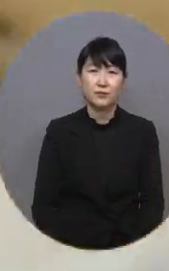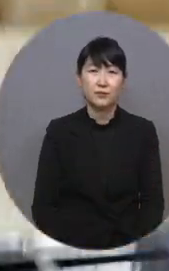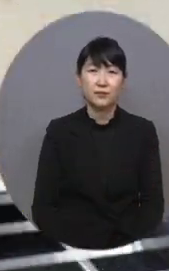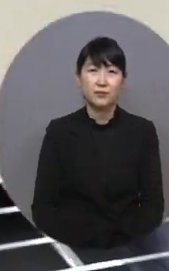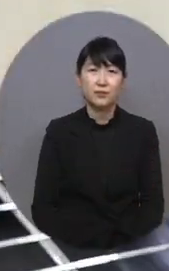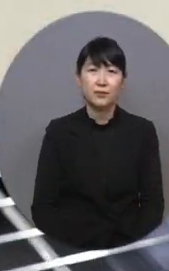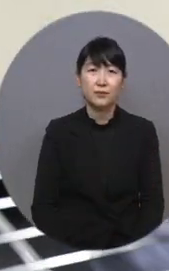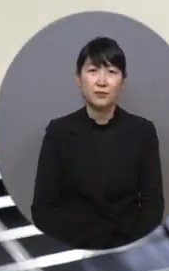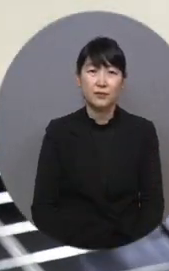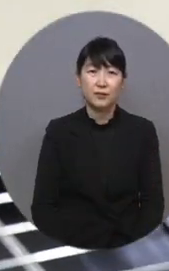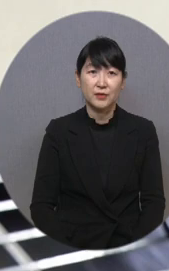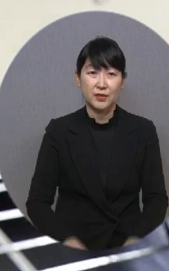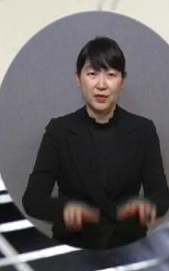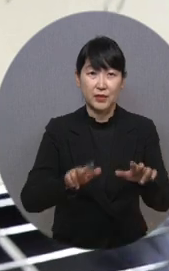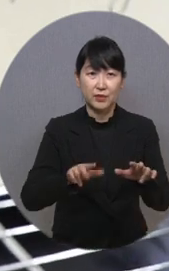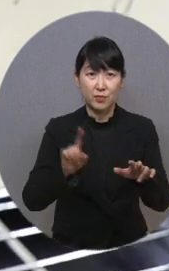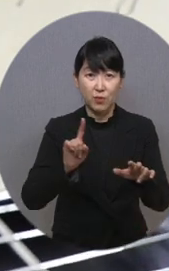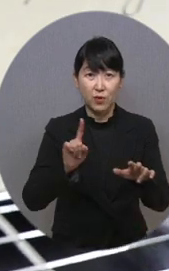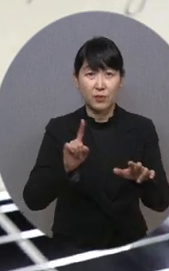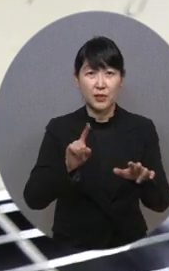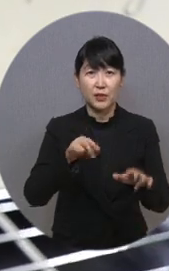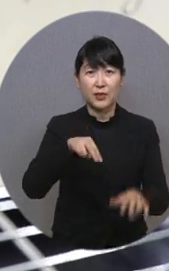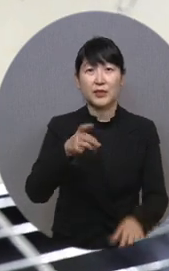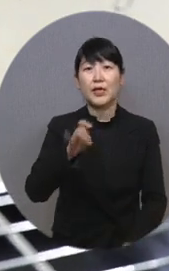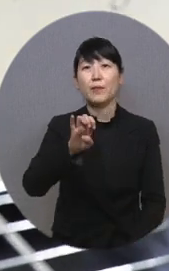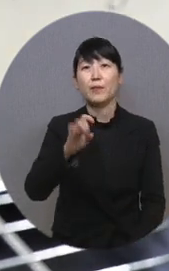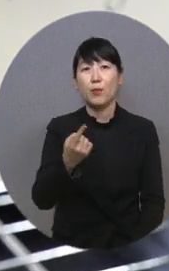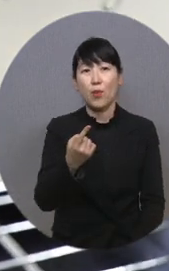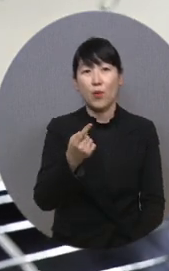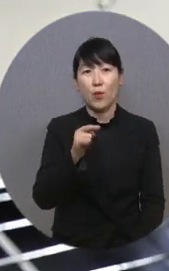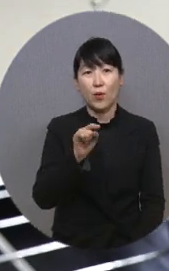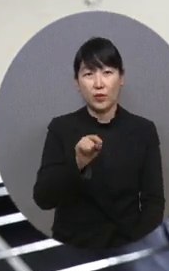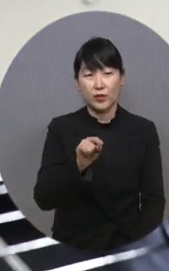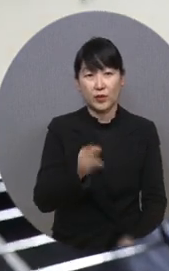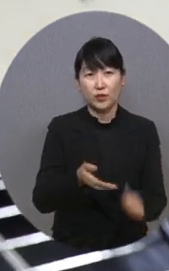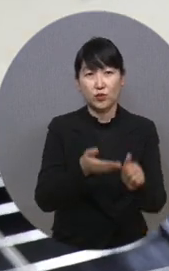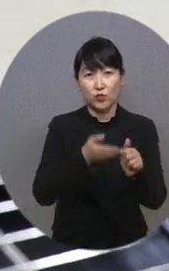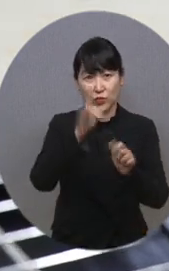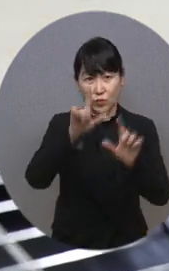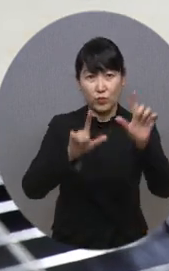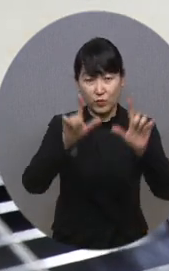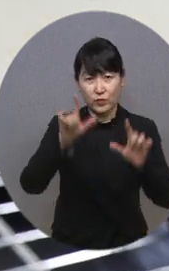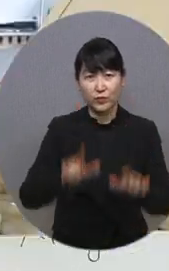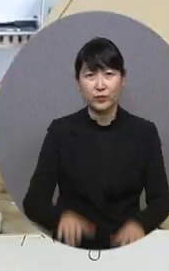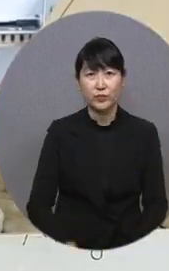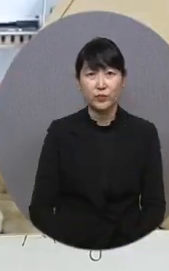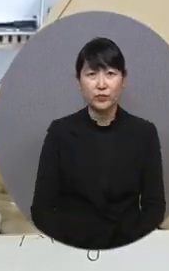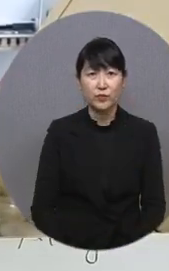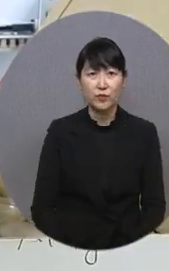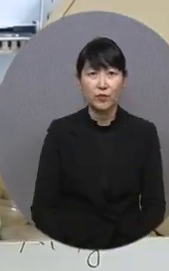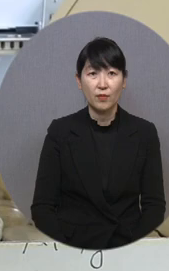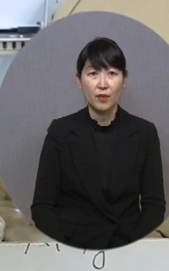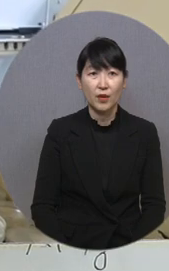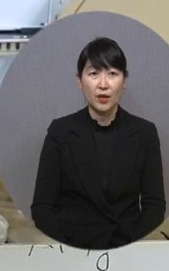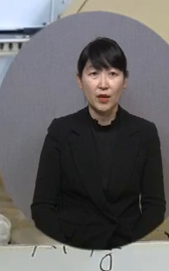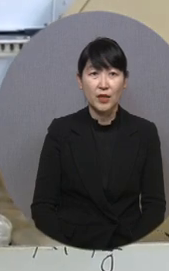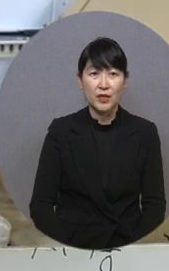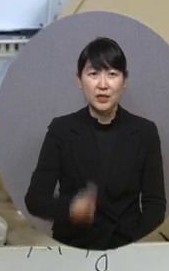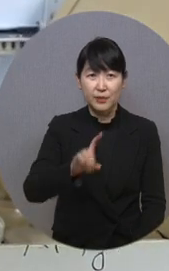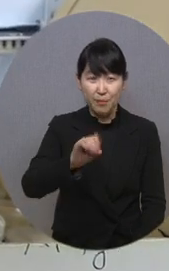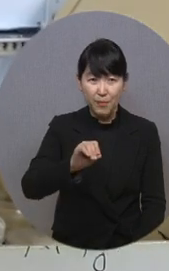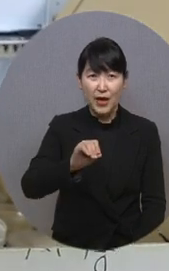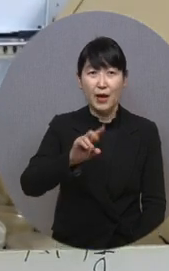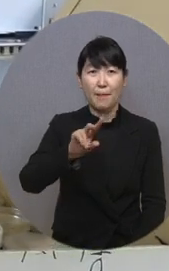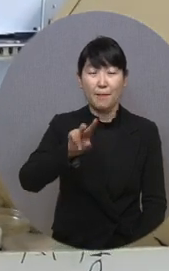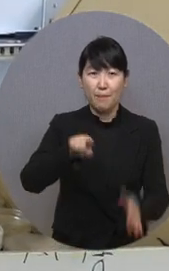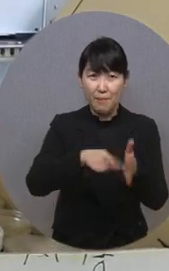여기 보시는 게 식물 세포를 우리가 특정 배지에서 배양하는 모습을 확인하실 수 있습니다. 수십만, 수백만 개의 세포가